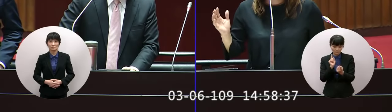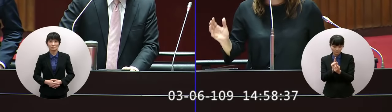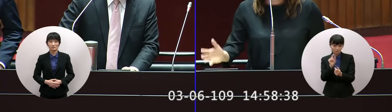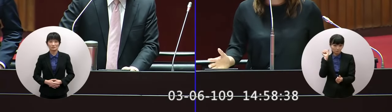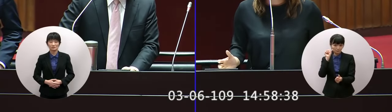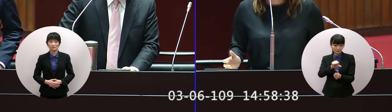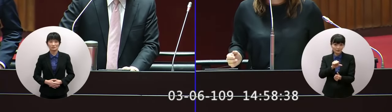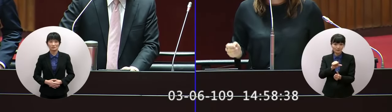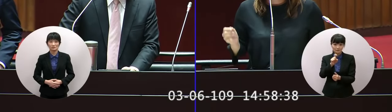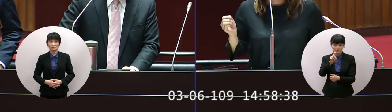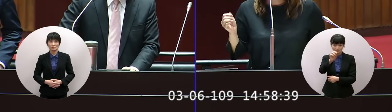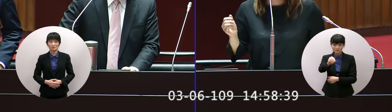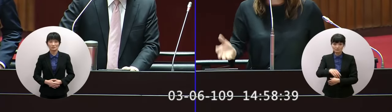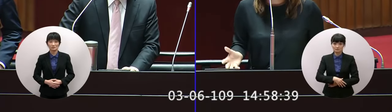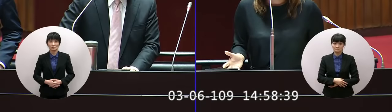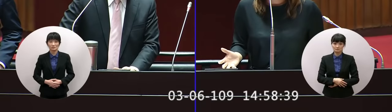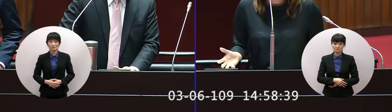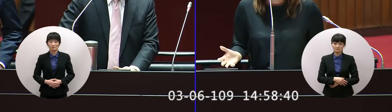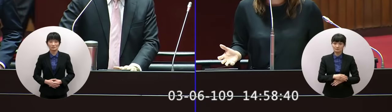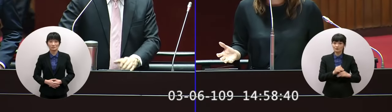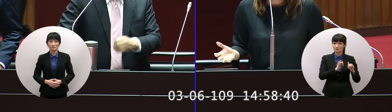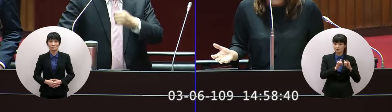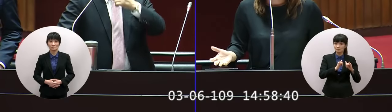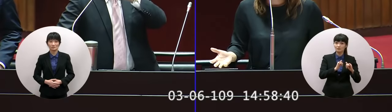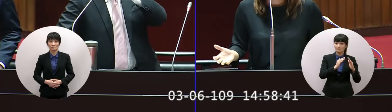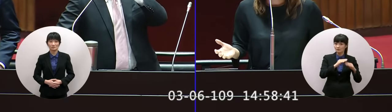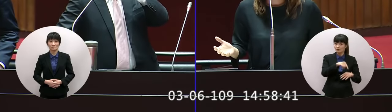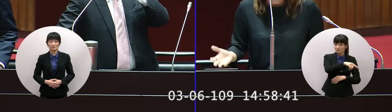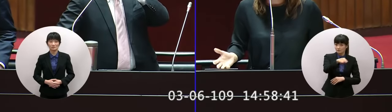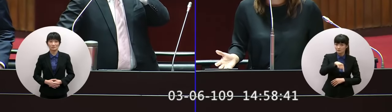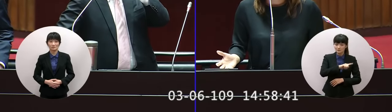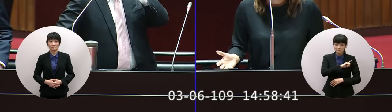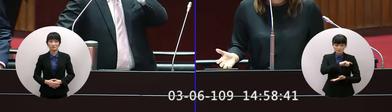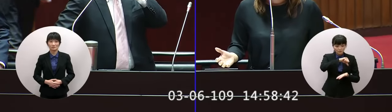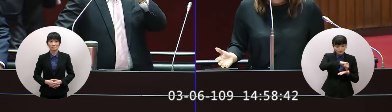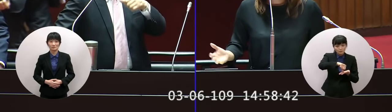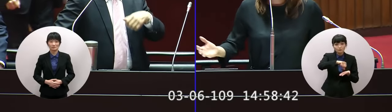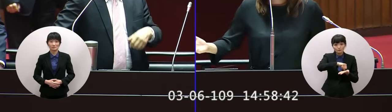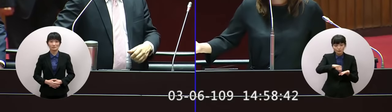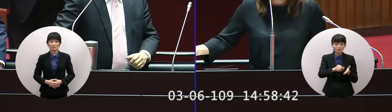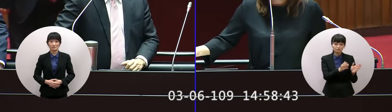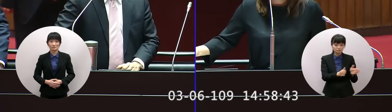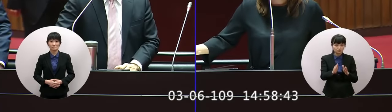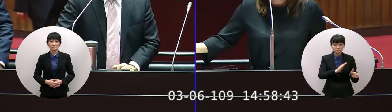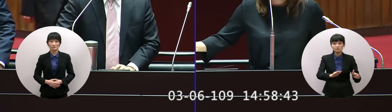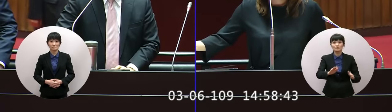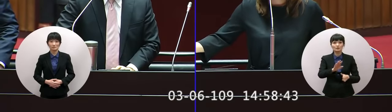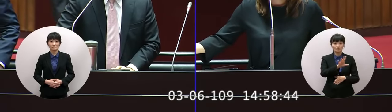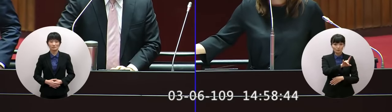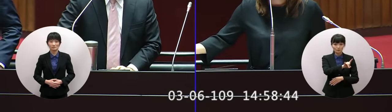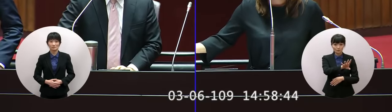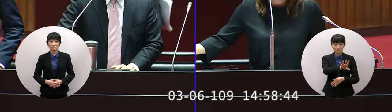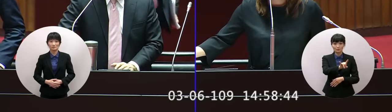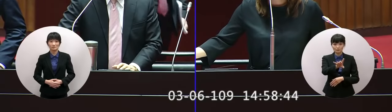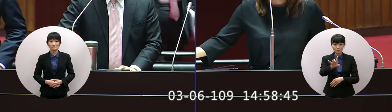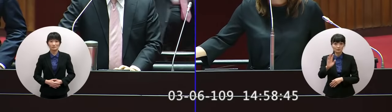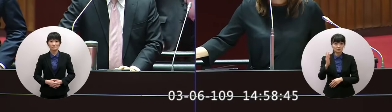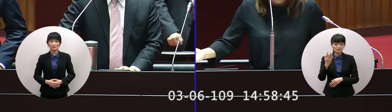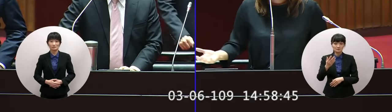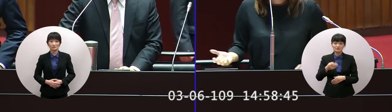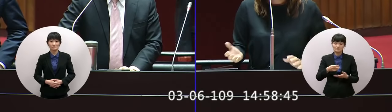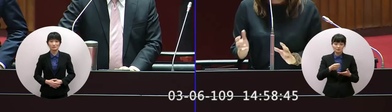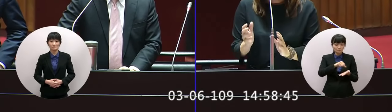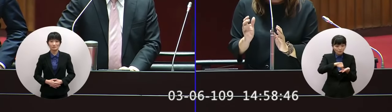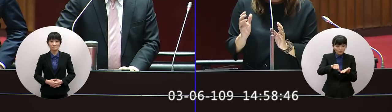他帮我们整地，然后他种的东西也不是盈利，也不是卖的，然后你又没有办法去给人家好好的管